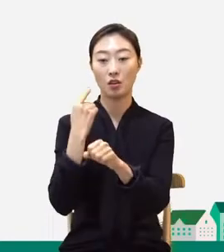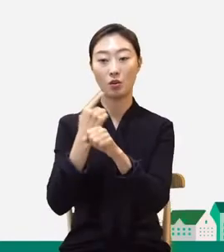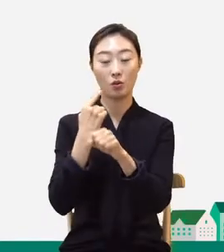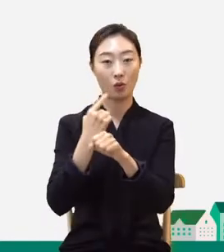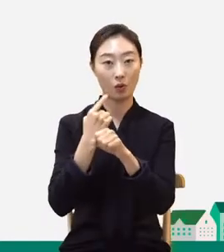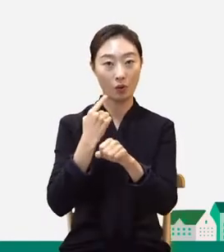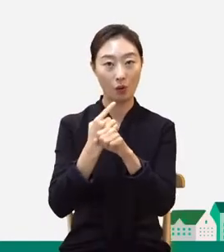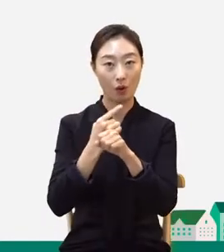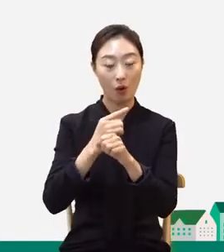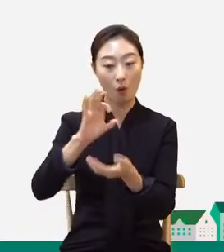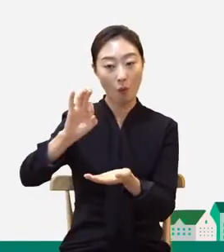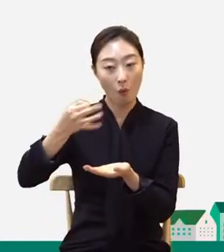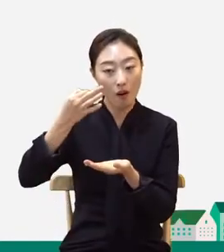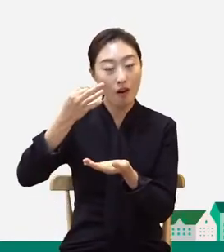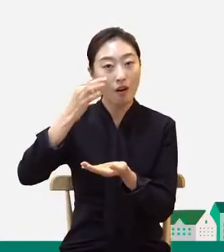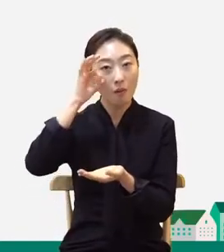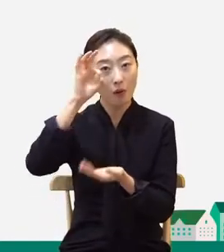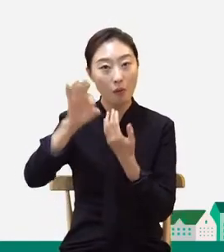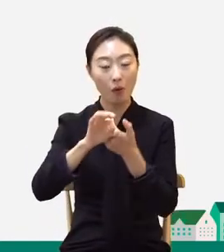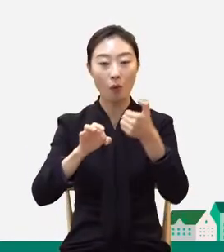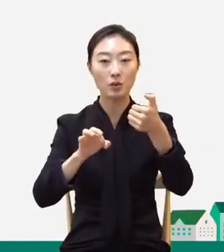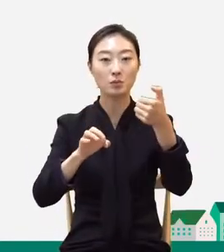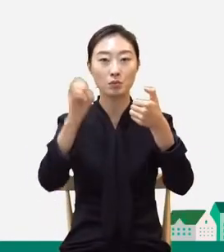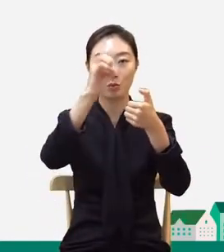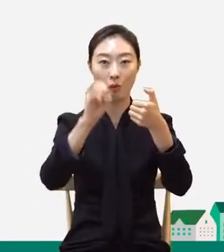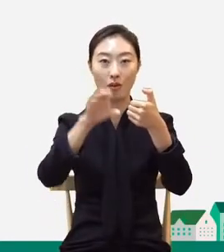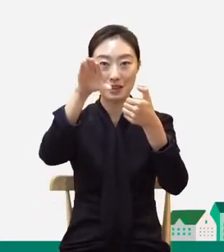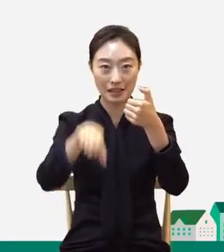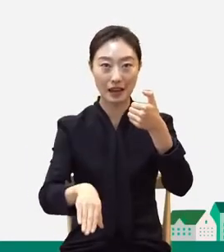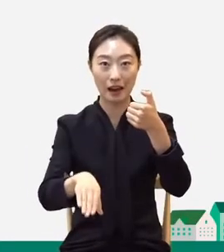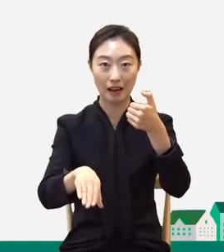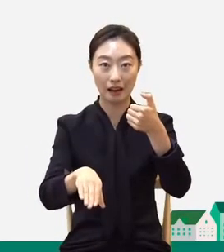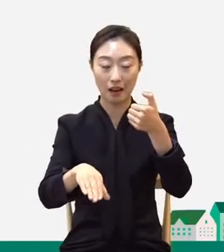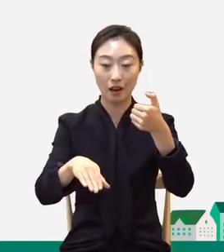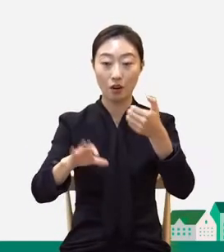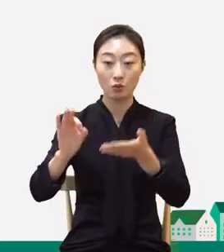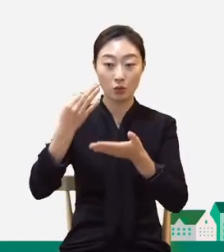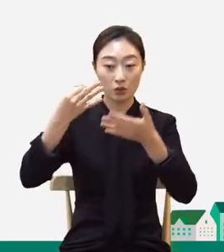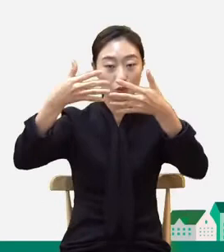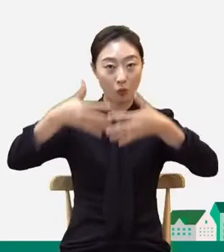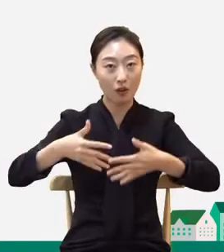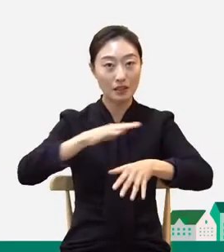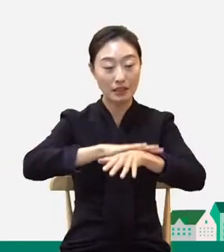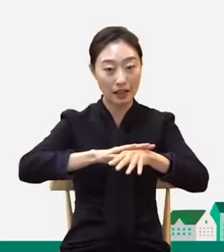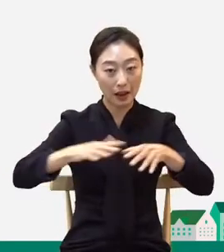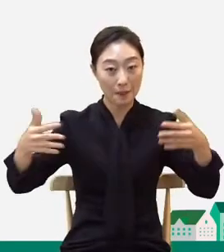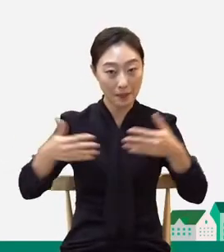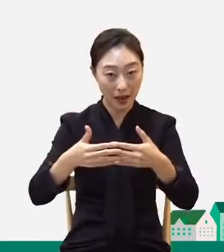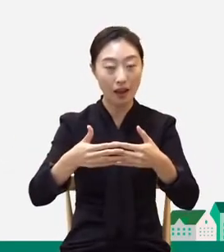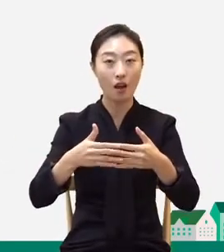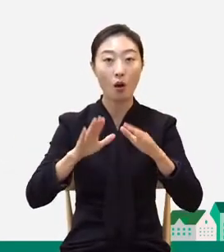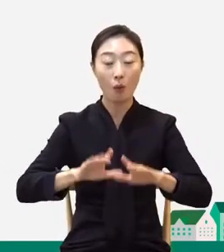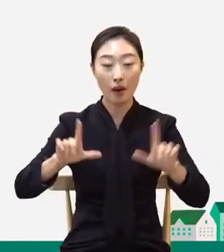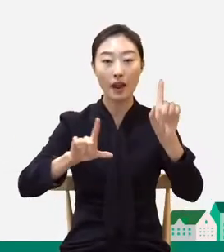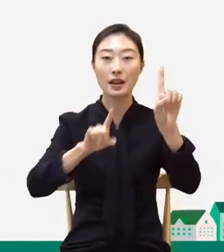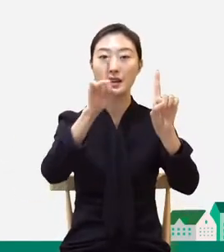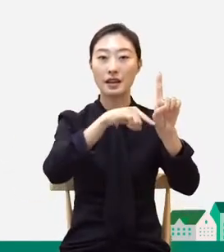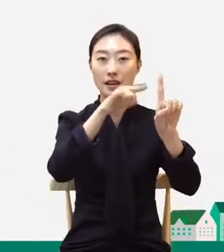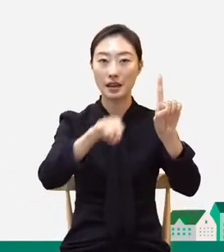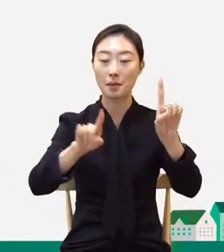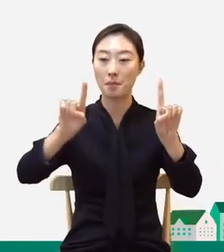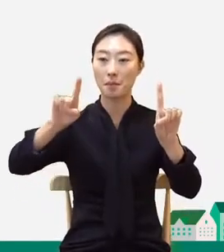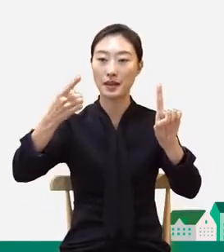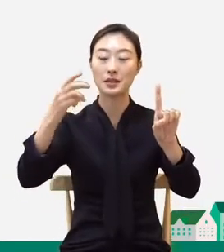가구당 월평균 소득 50% 이하인 소득 조건이 충족이 돼야 하고요. 올해 같은 경우에는 1인 가구 132만 2천